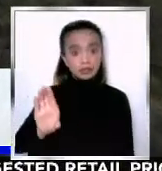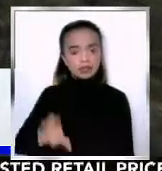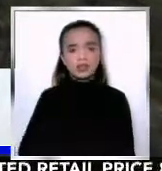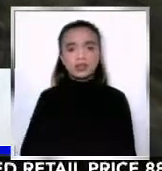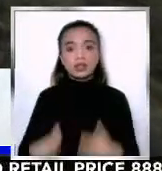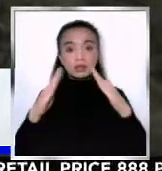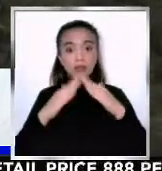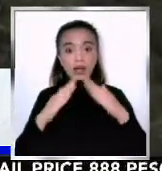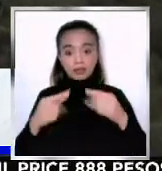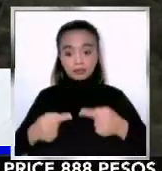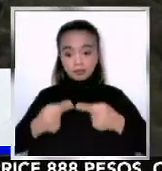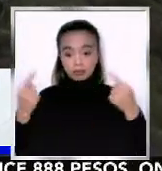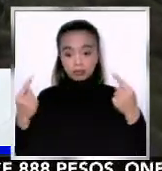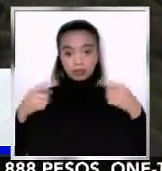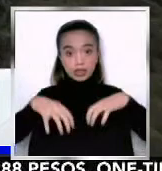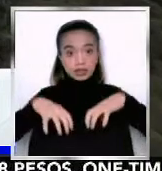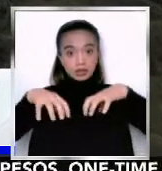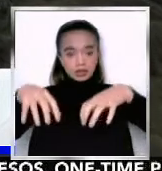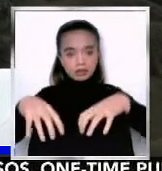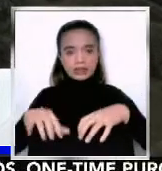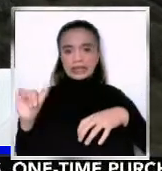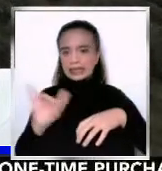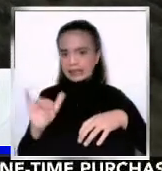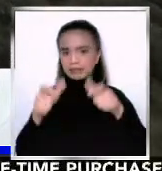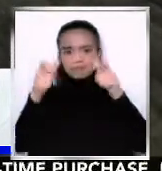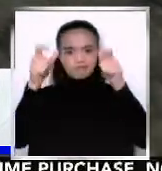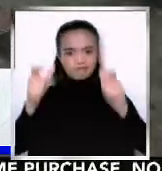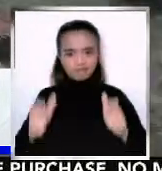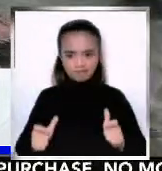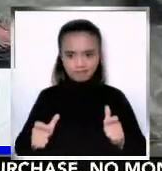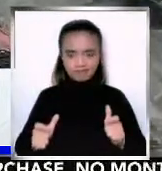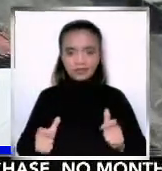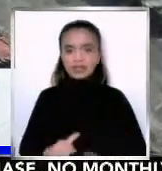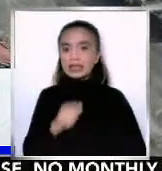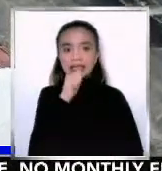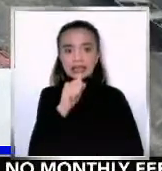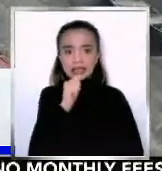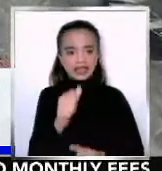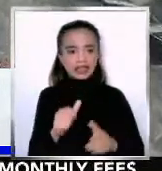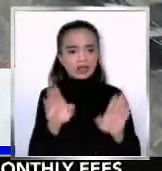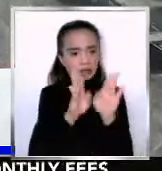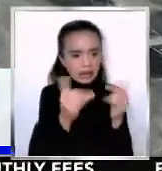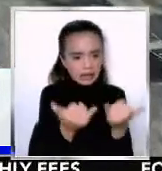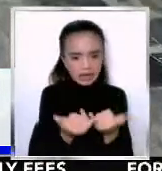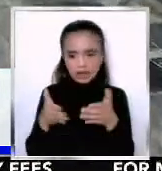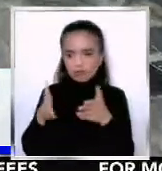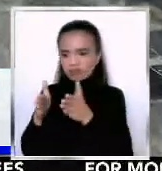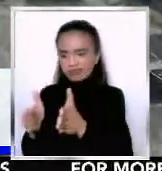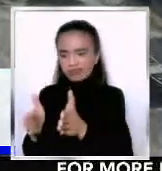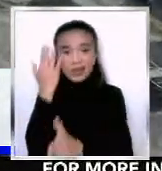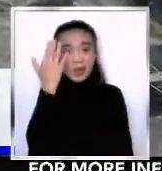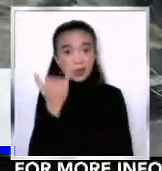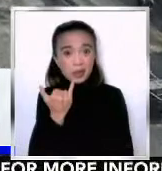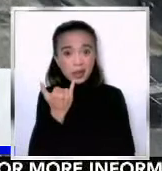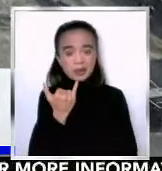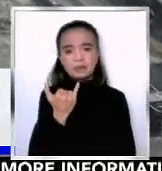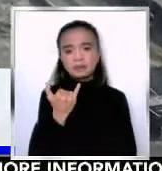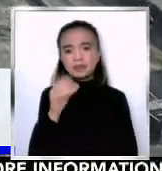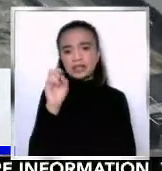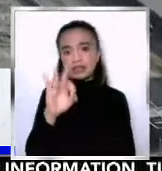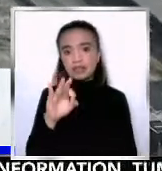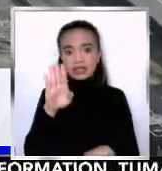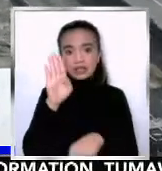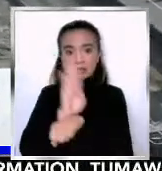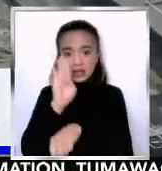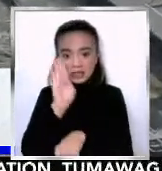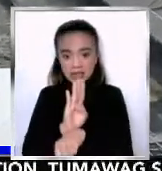ang isinasailalim sa granular lockdown at hindi ng mga kalye o barangay. Lubharo kasing maaapektuhan ang takbo ng pamumuhay at negosyo sa mga dating